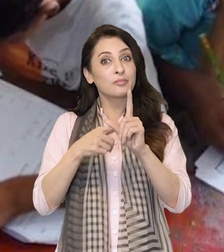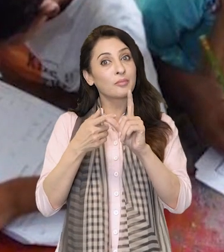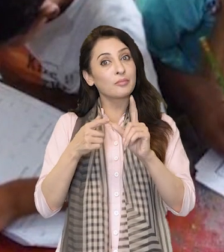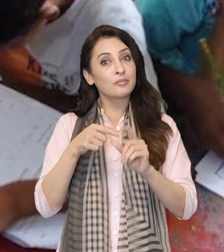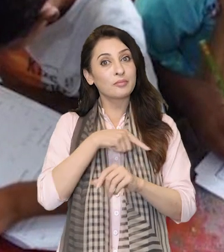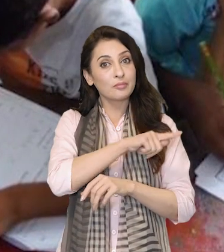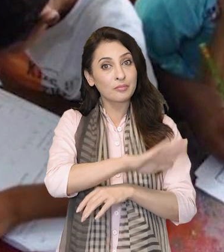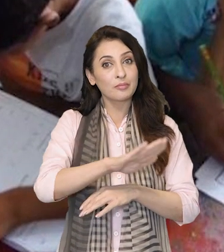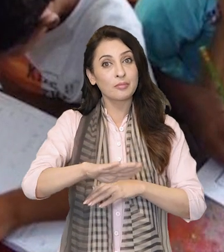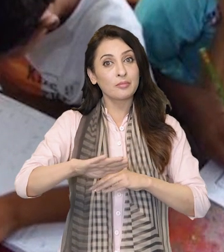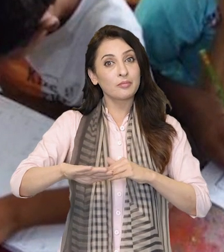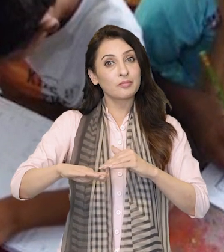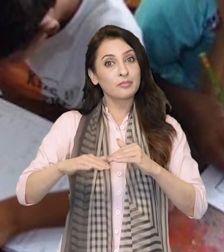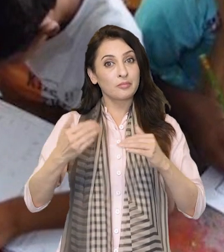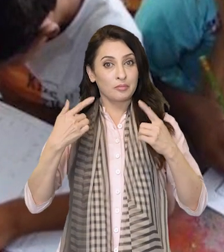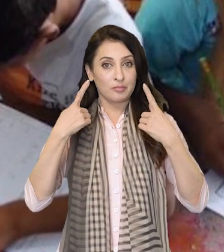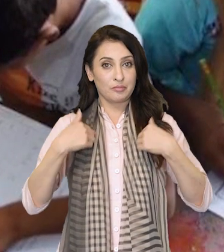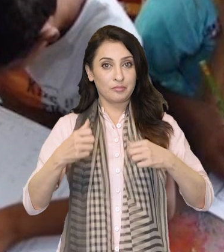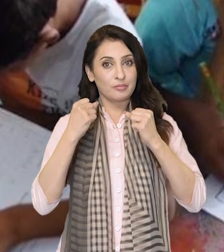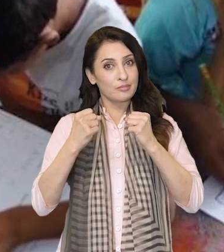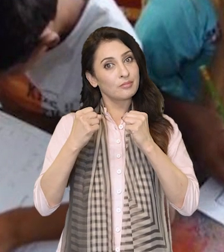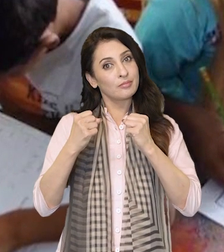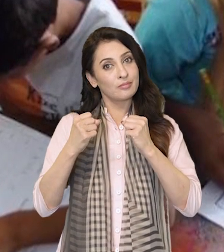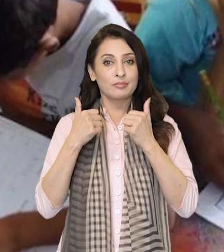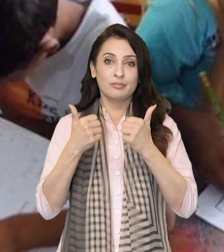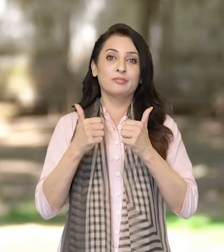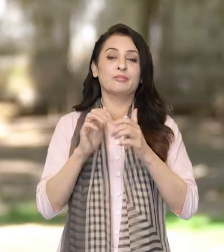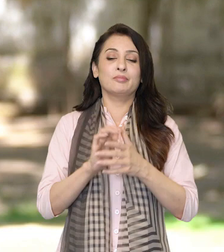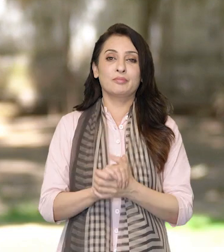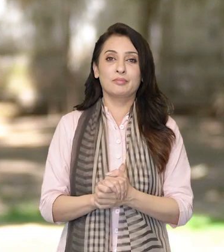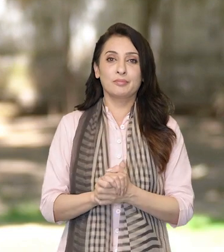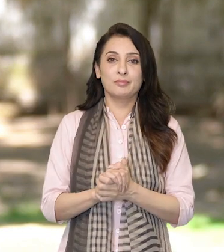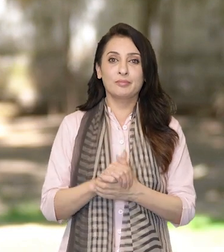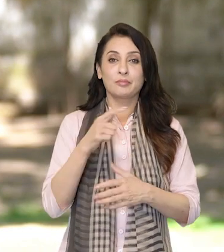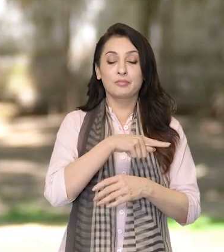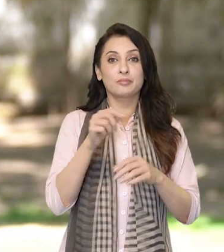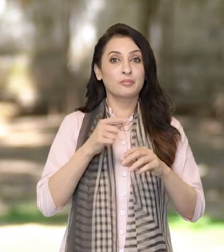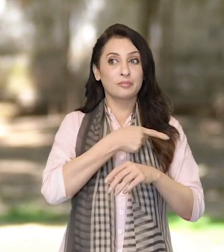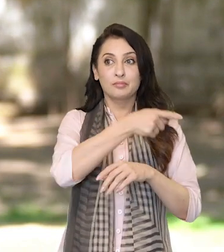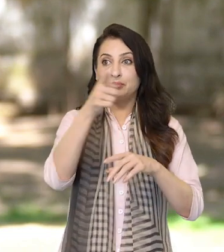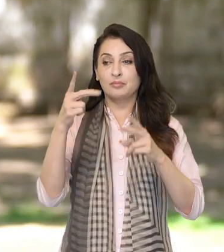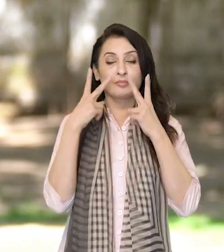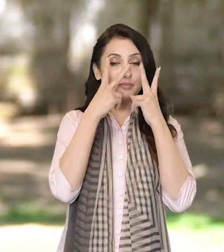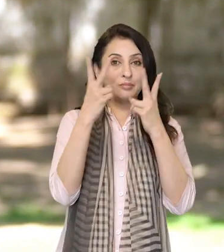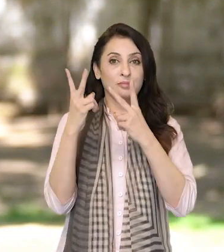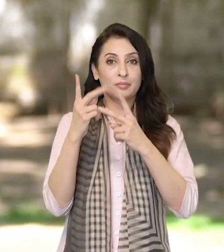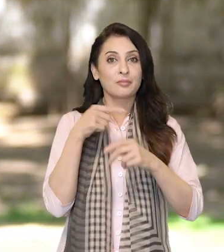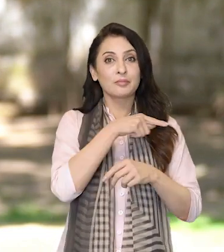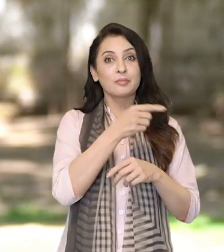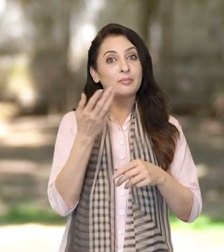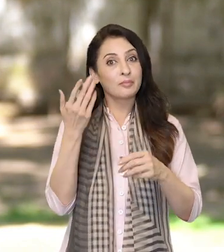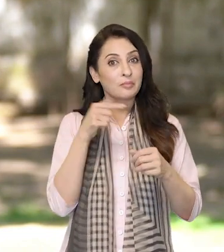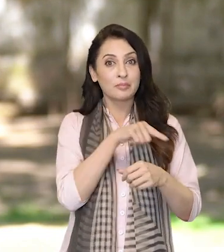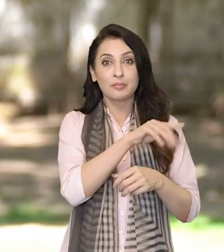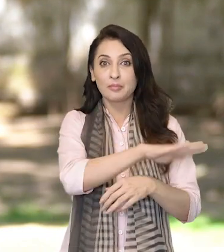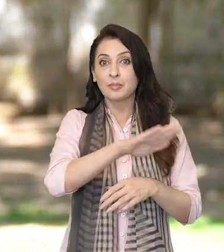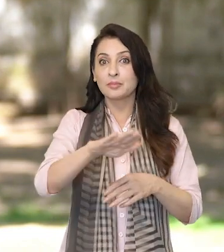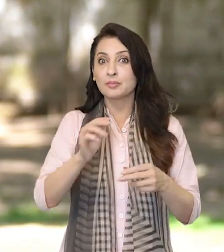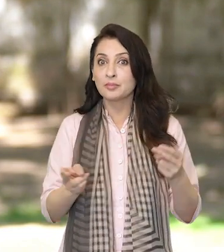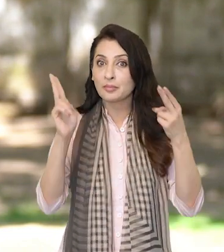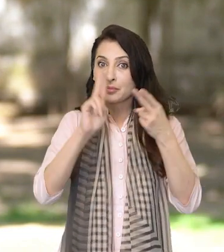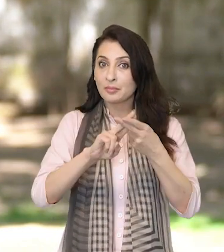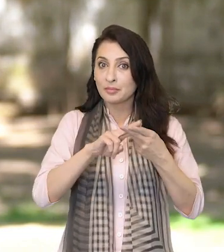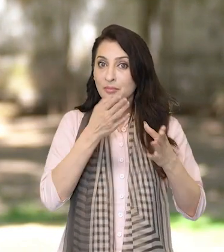उन बच्चों के अंदर इतना फ़र्क आया है 2 सालों के अंदर। देयर a lot more confident, उनको बहुत एक्सपोजर मिला